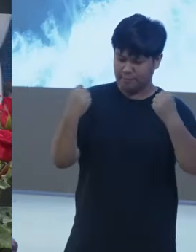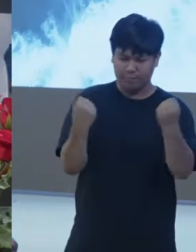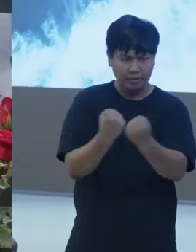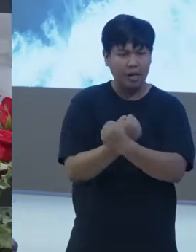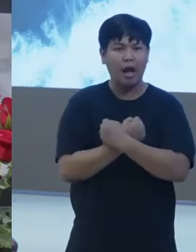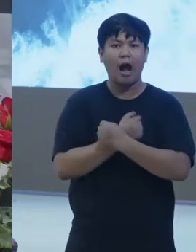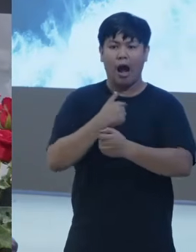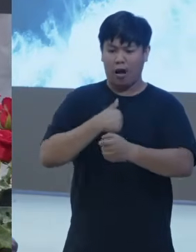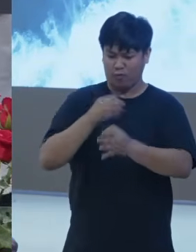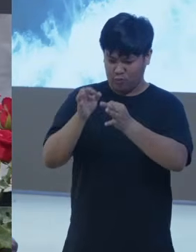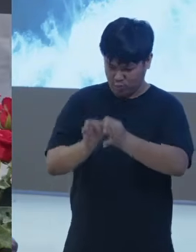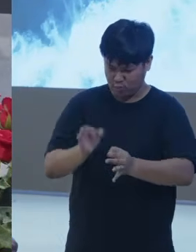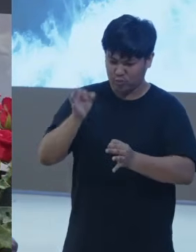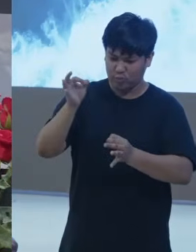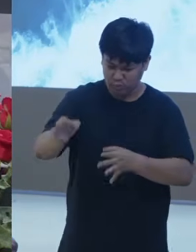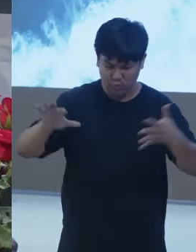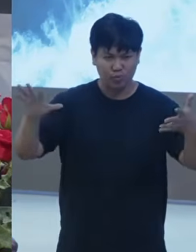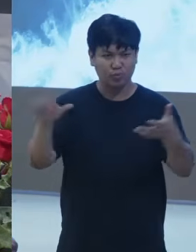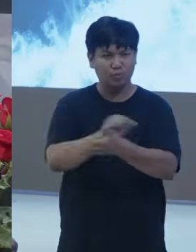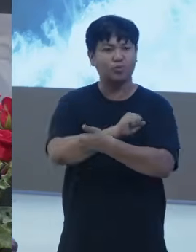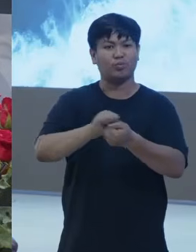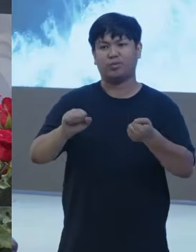relenting from disaster.